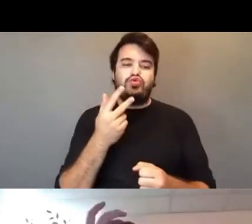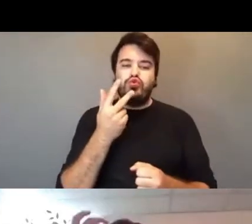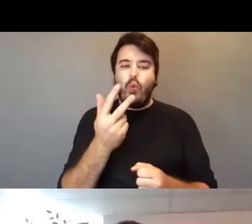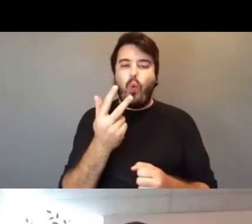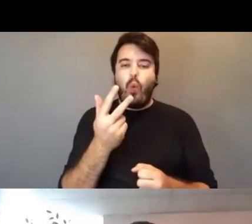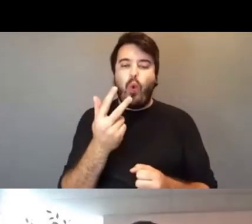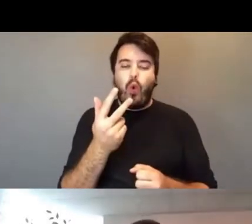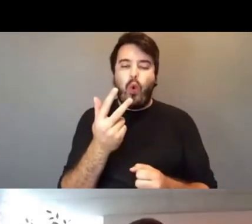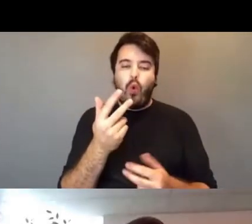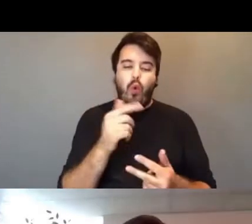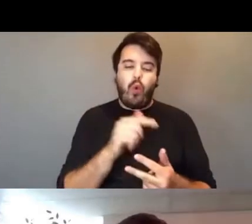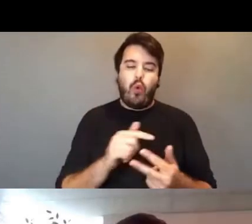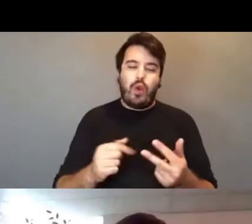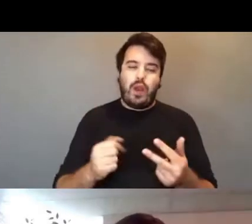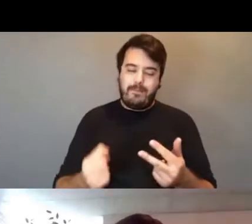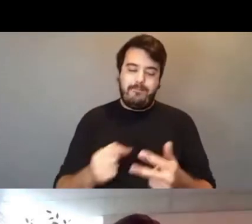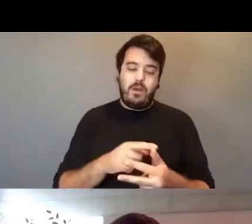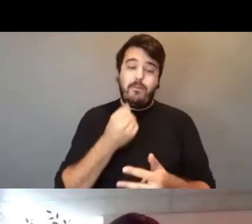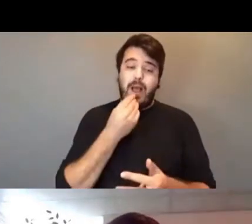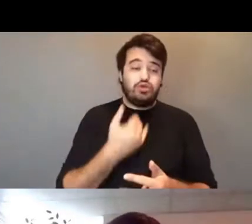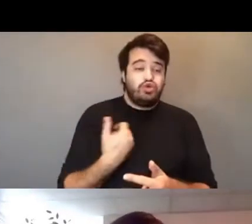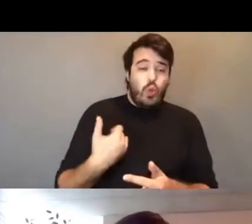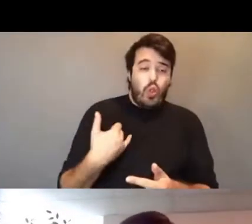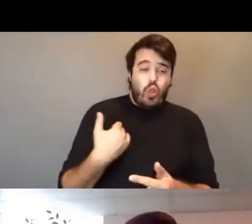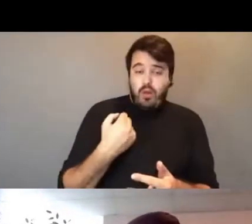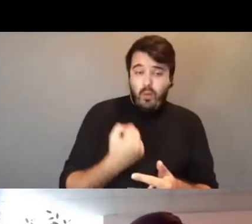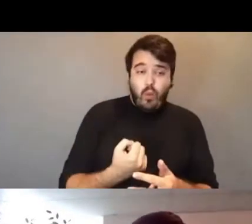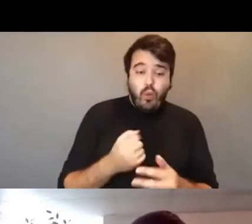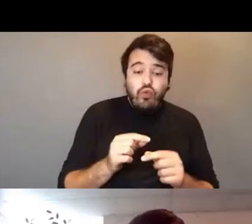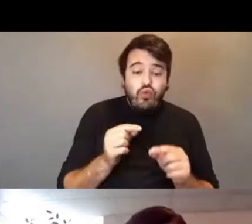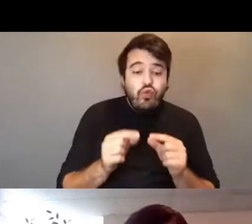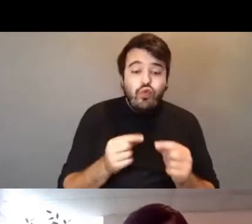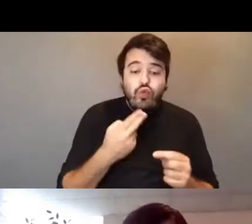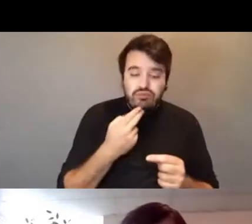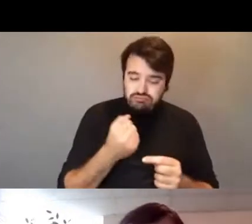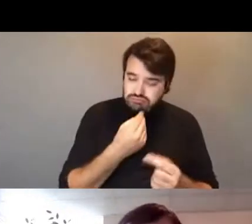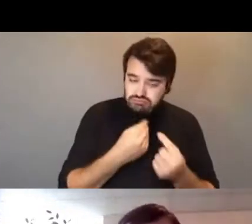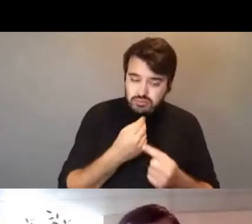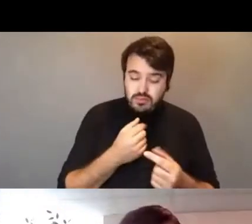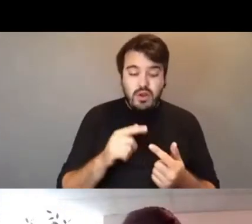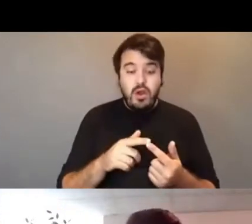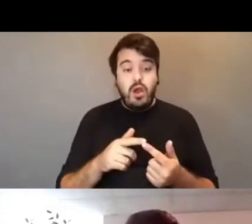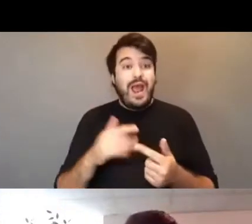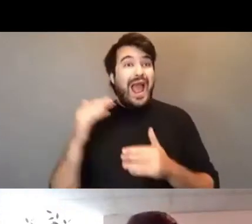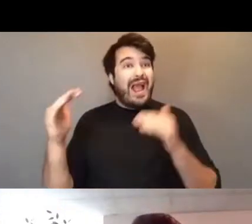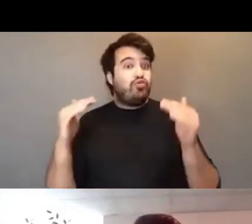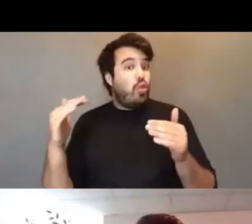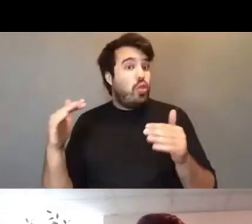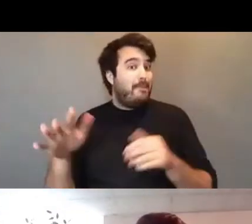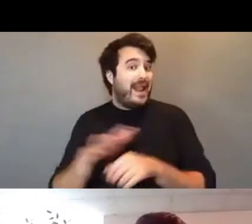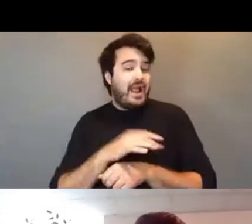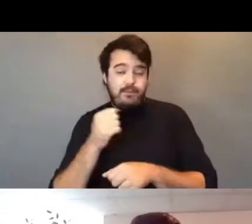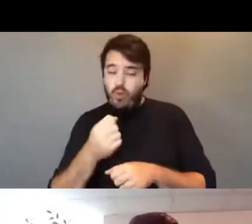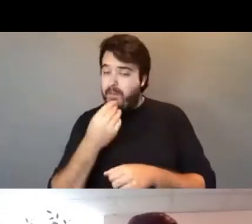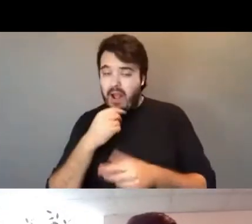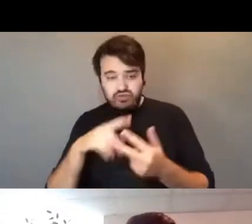dans le fond. Elle se mange jeune, ce sont de jeunes feuilles, ou à pleine maturité, ou on peut